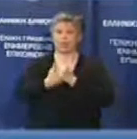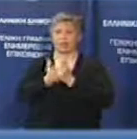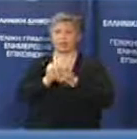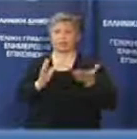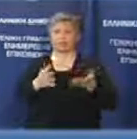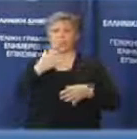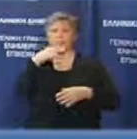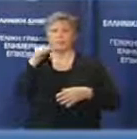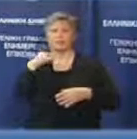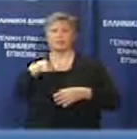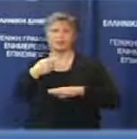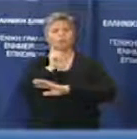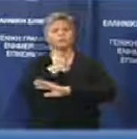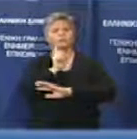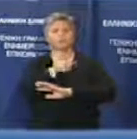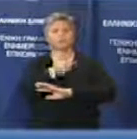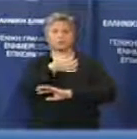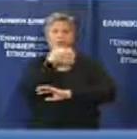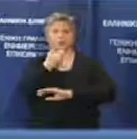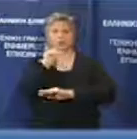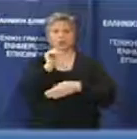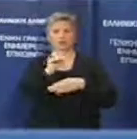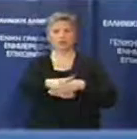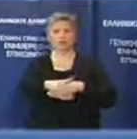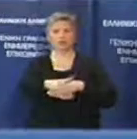με αυτή τη δήλωση αυτή η κριτική προς τη Νέα Δημοκρατία.